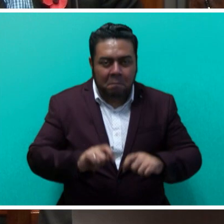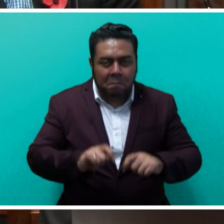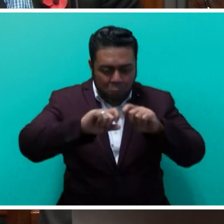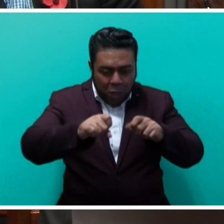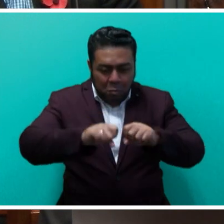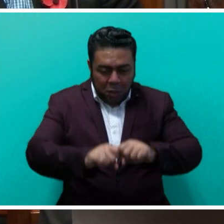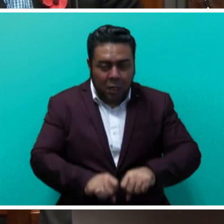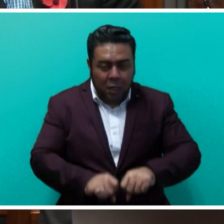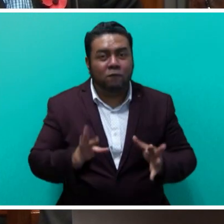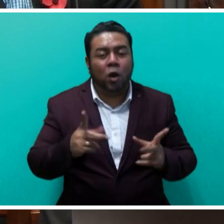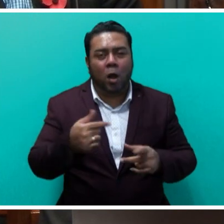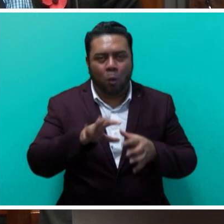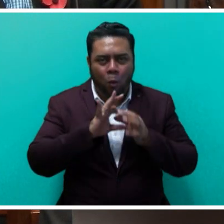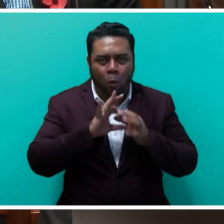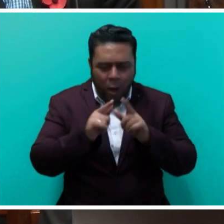na kai